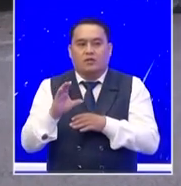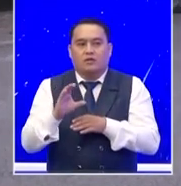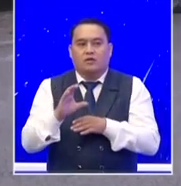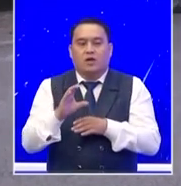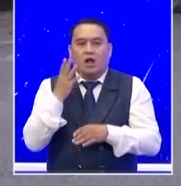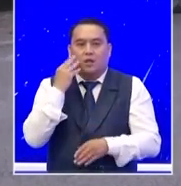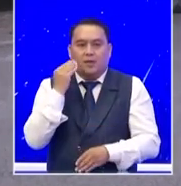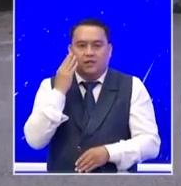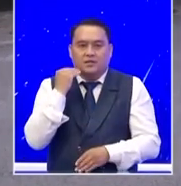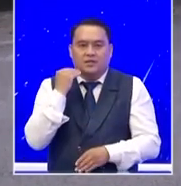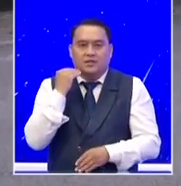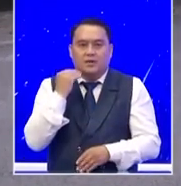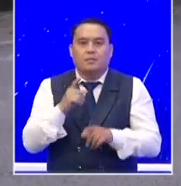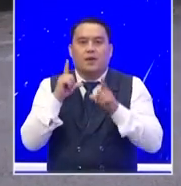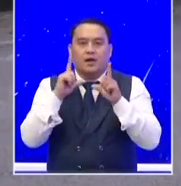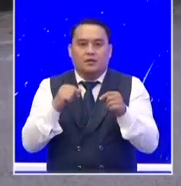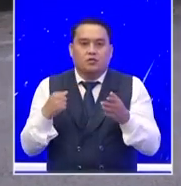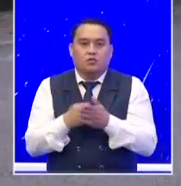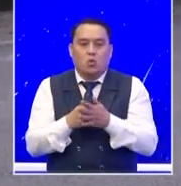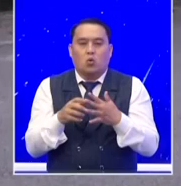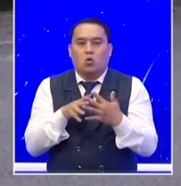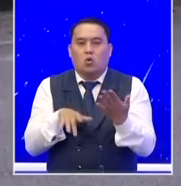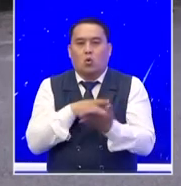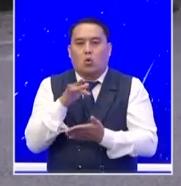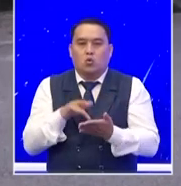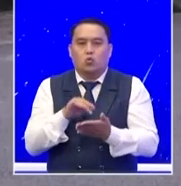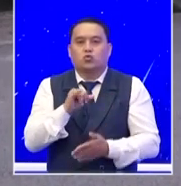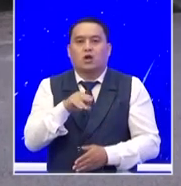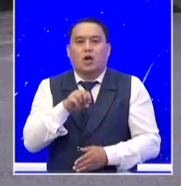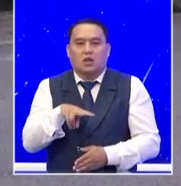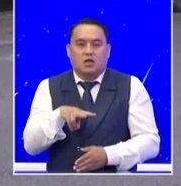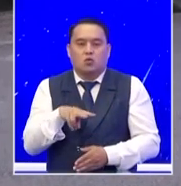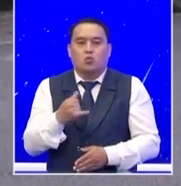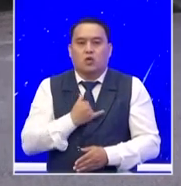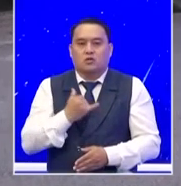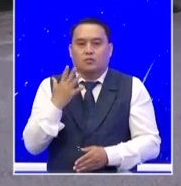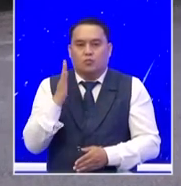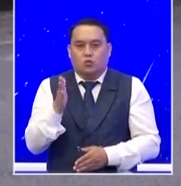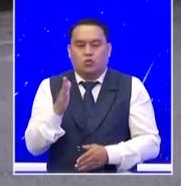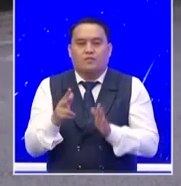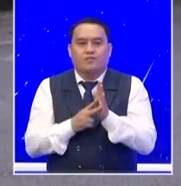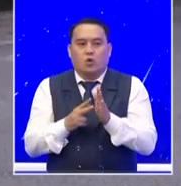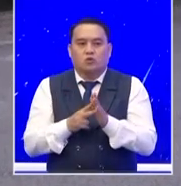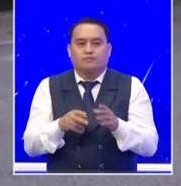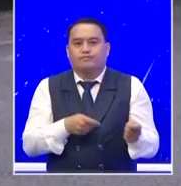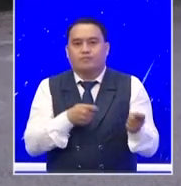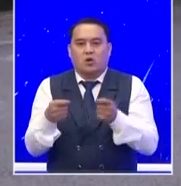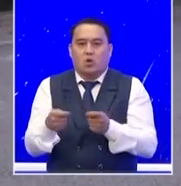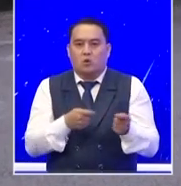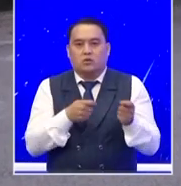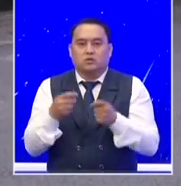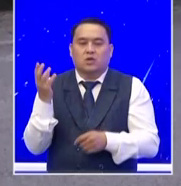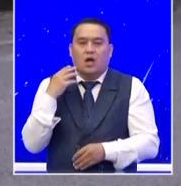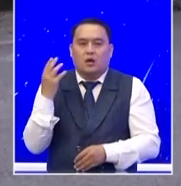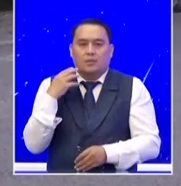из Алматы. Поедем мы до города Учарал. По дороге у нас 8 выгрузок по всем